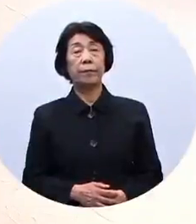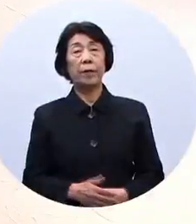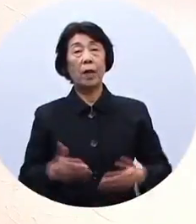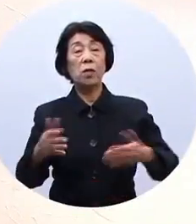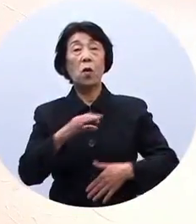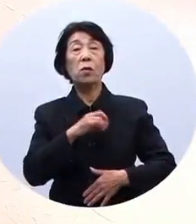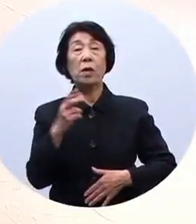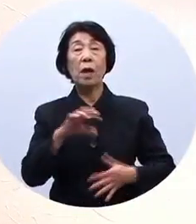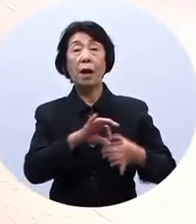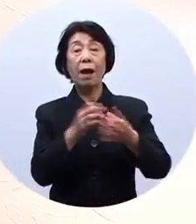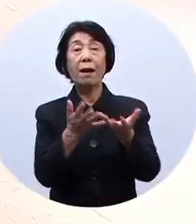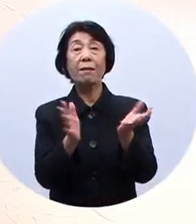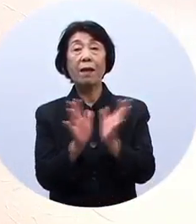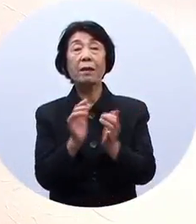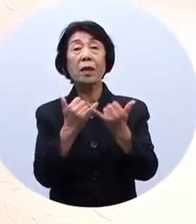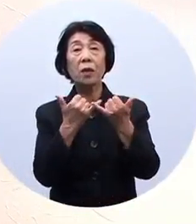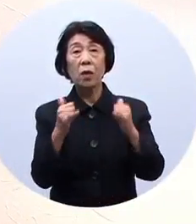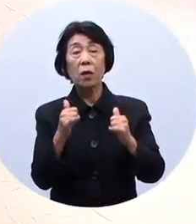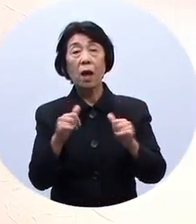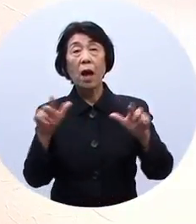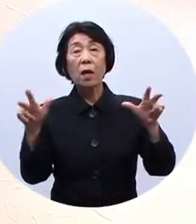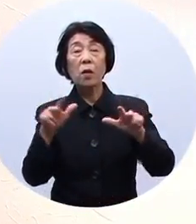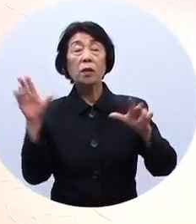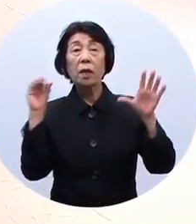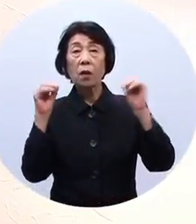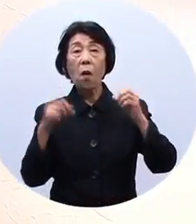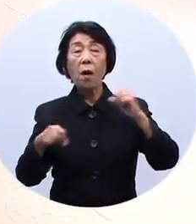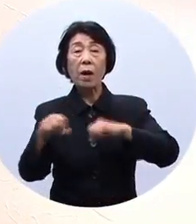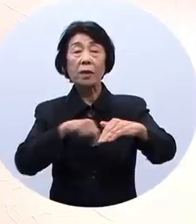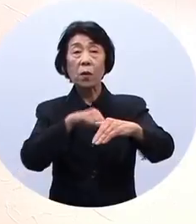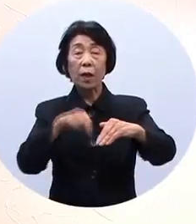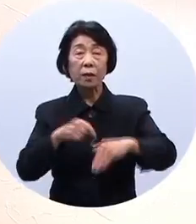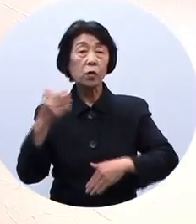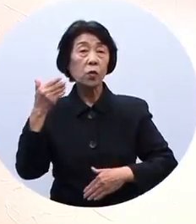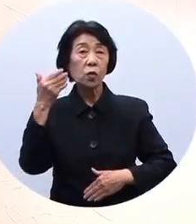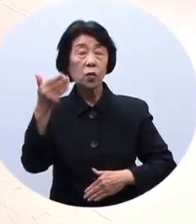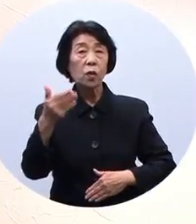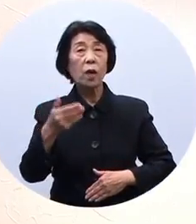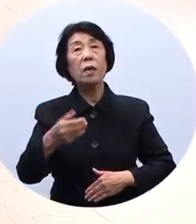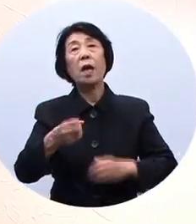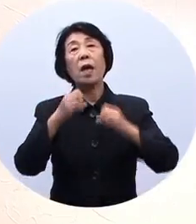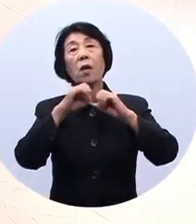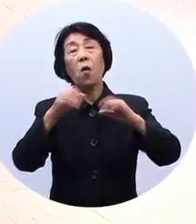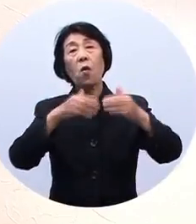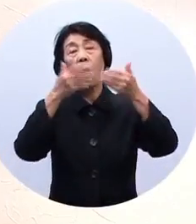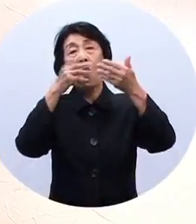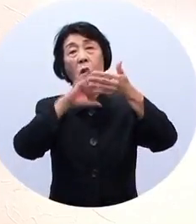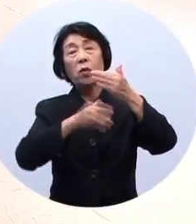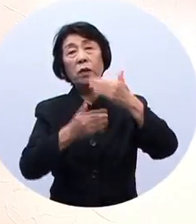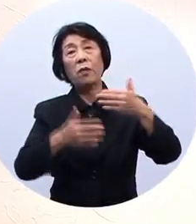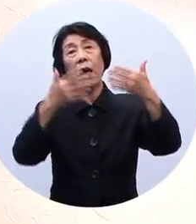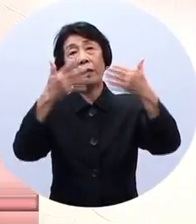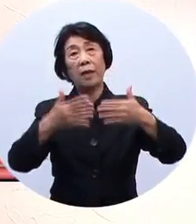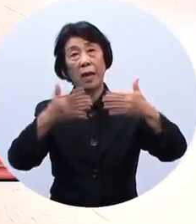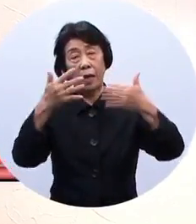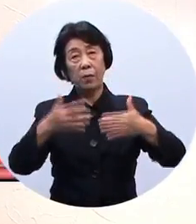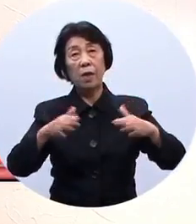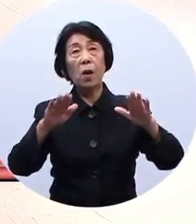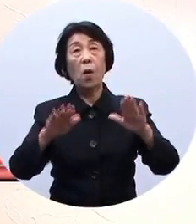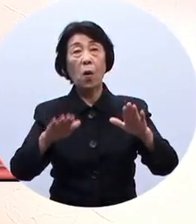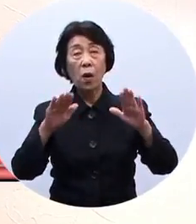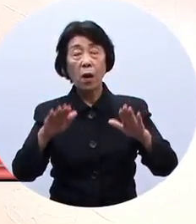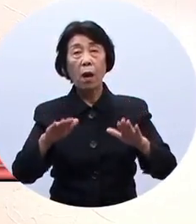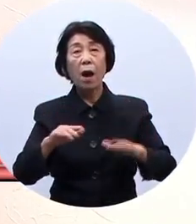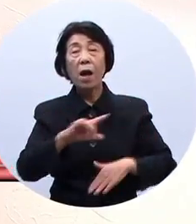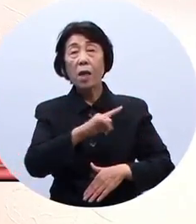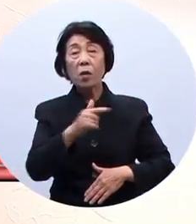市の職員や関連団体の方から行政情報や活動内容について伺う広報藤沢 TV のコーナーです。今回は